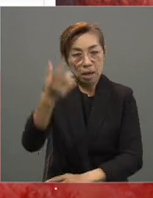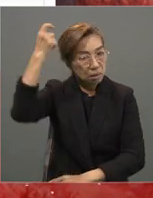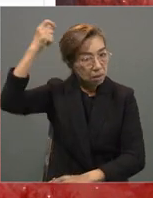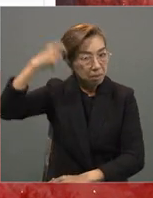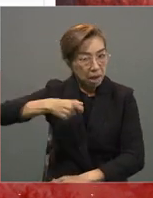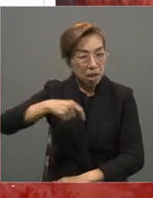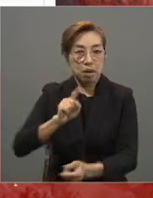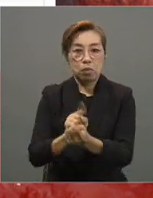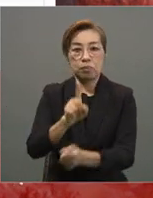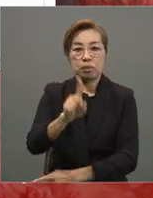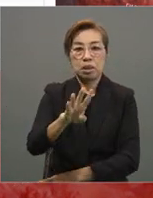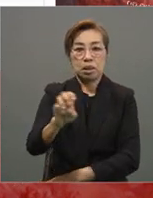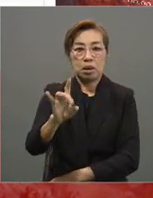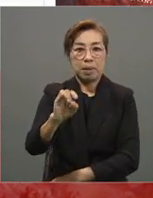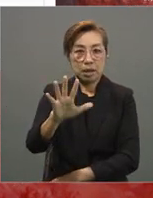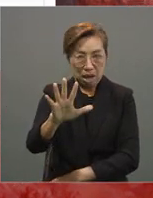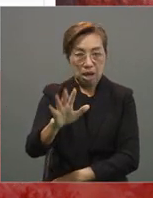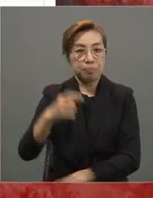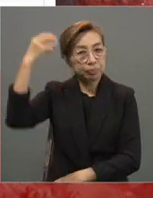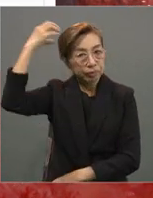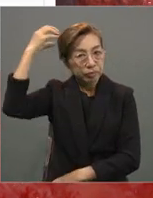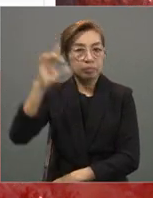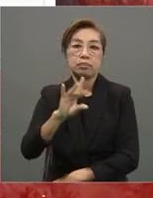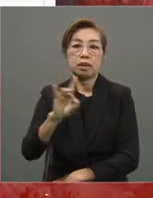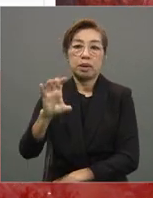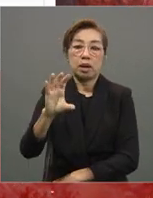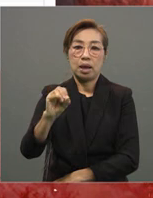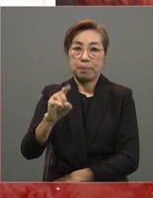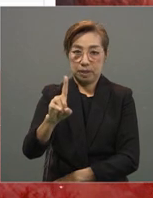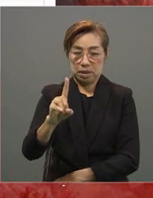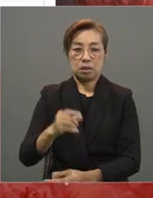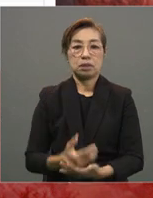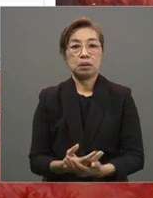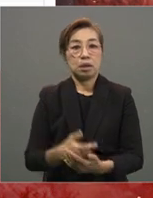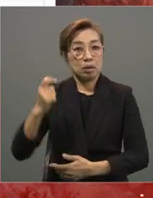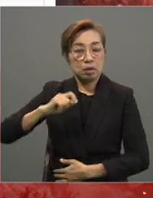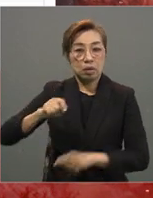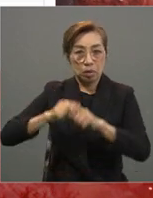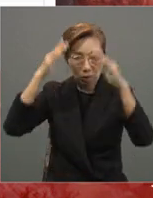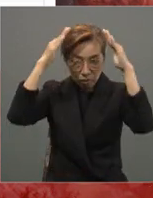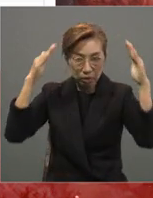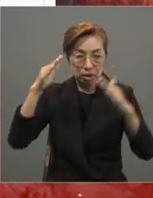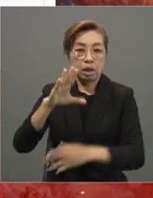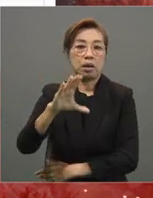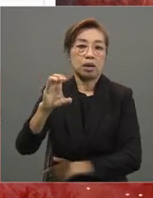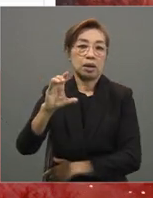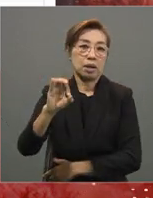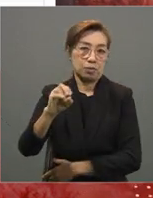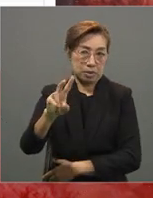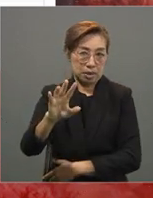ค่ะ 1585จุดตามมาด้วยลาว 851จุดนะฮะแล้วก็เวียดนาม 590 15จุดด้วย